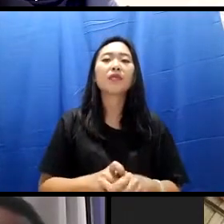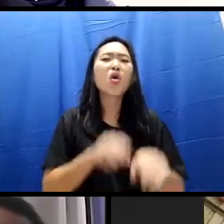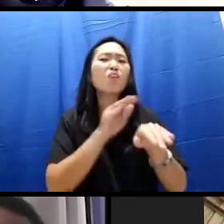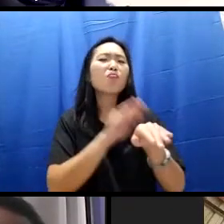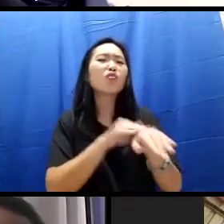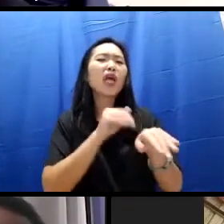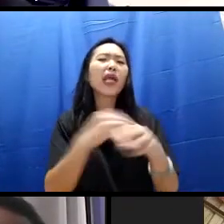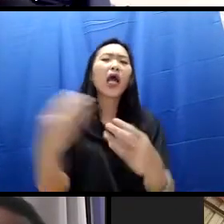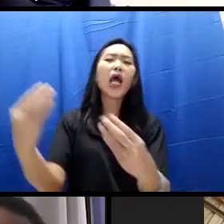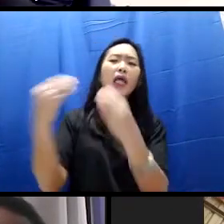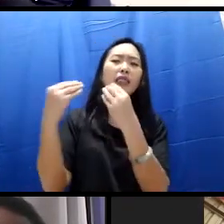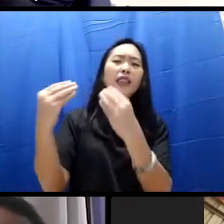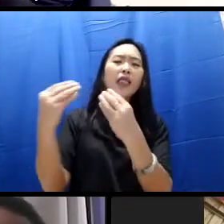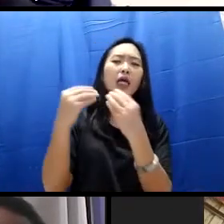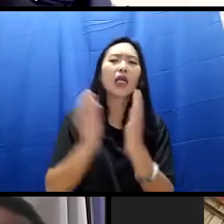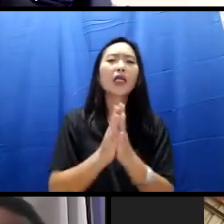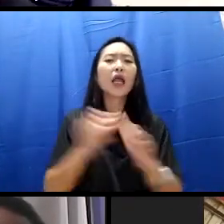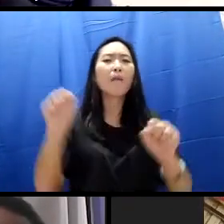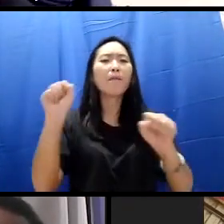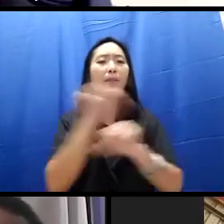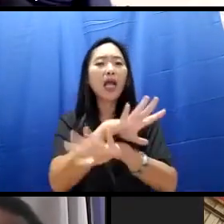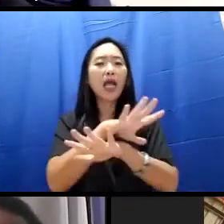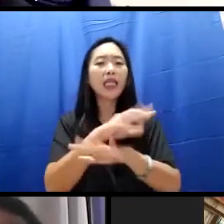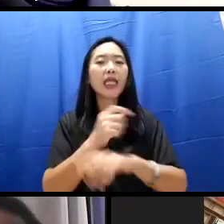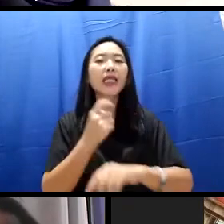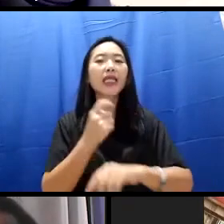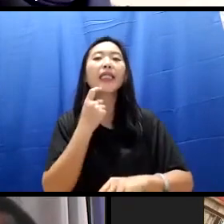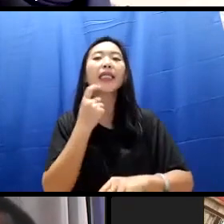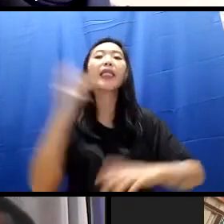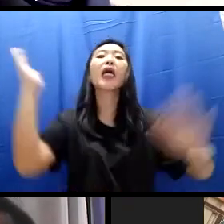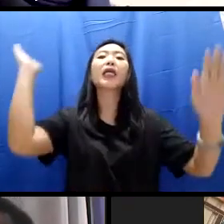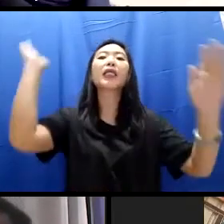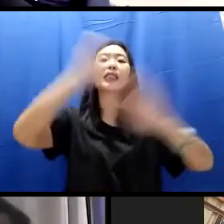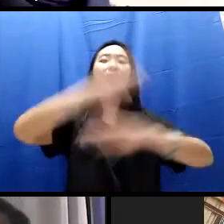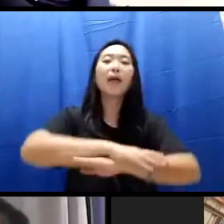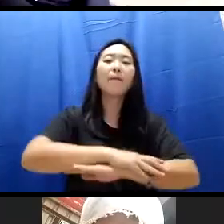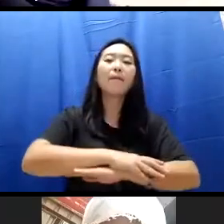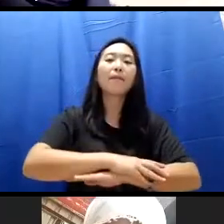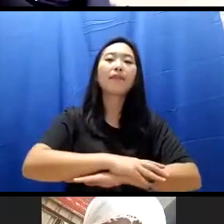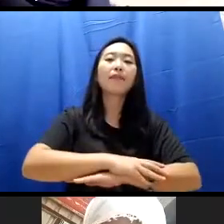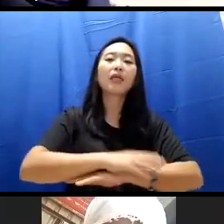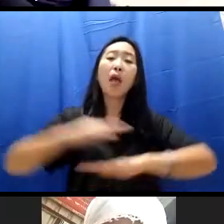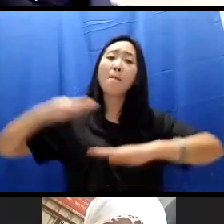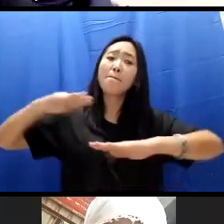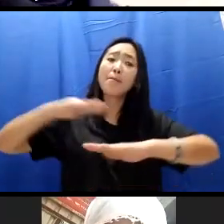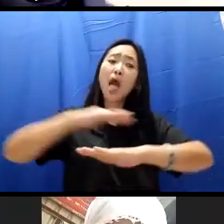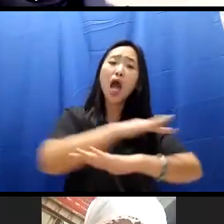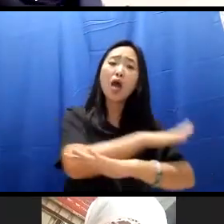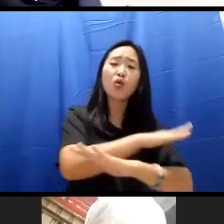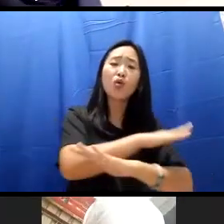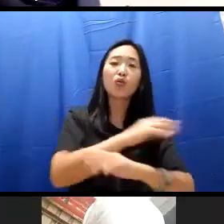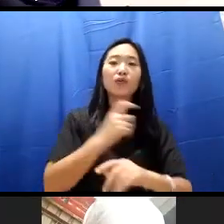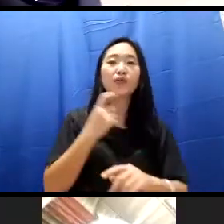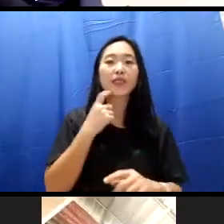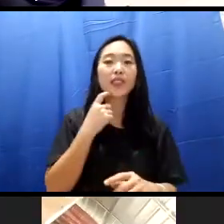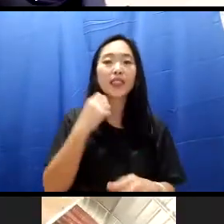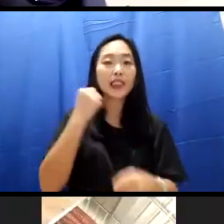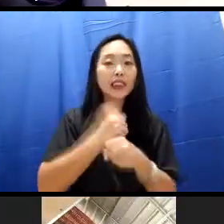dan juga praktek-praktek berkaitan dengan Islam itu berpengaruh pada seksisme dan diskriminasi gender di UIN, kalau ada?